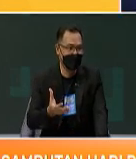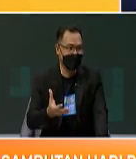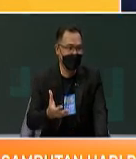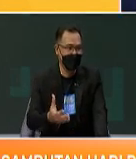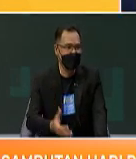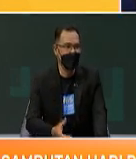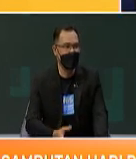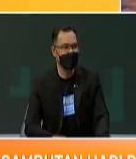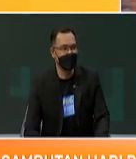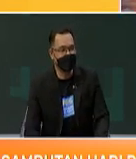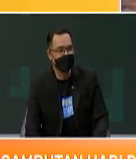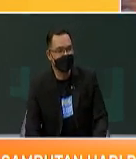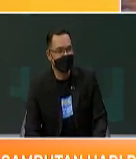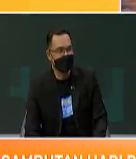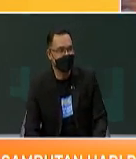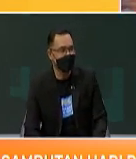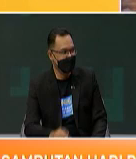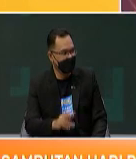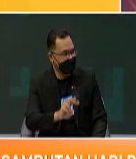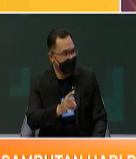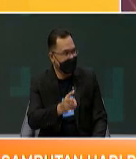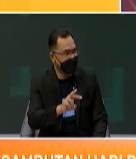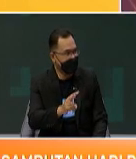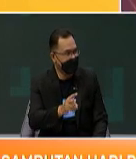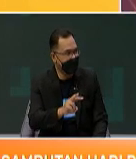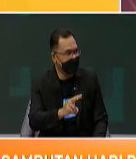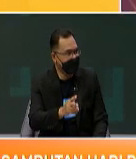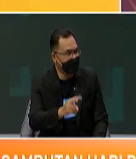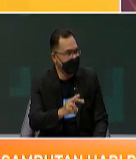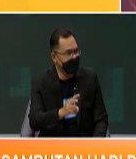saja. Tapi sekarang ini, dia telah